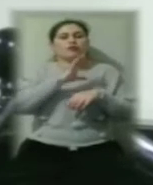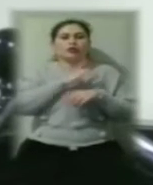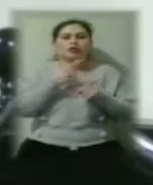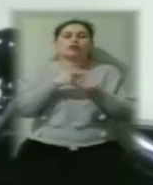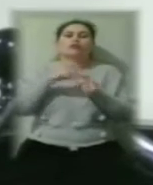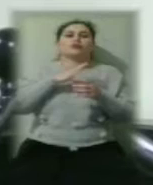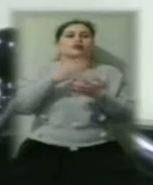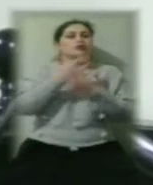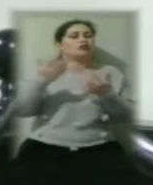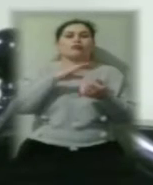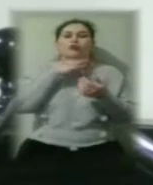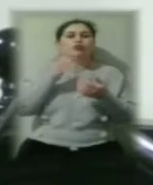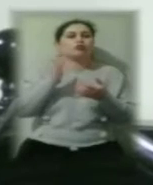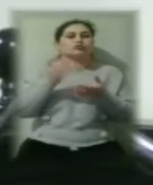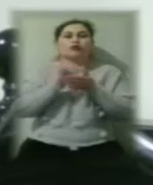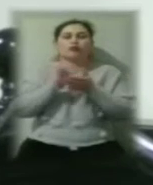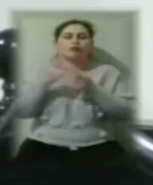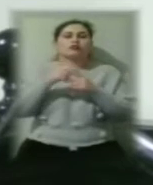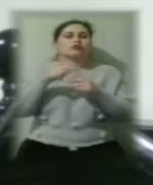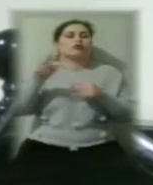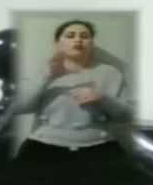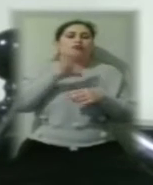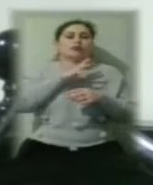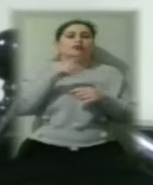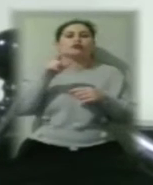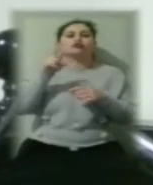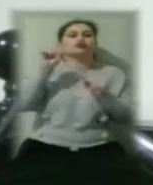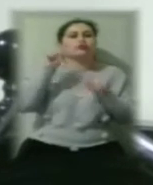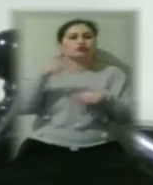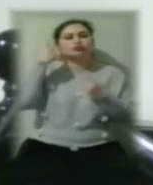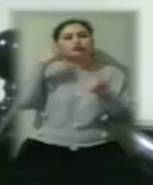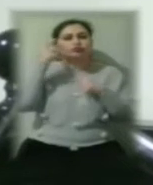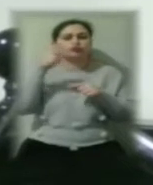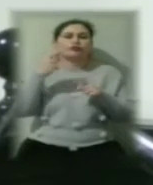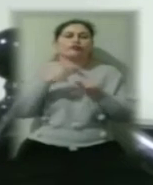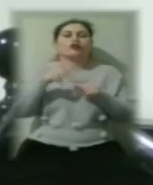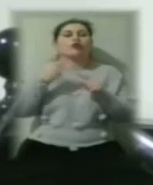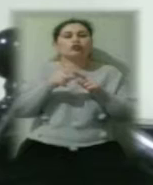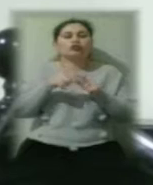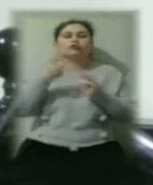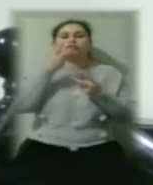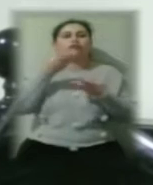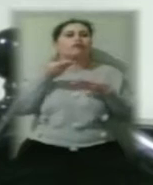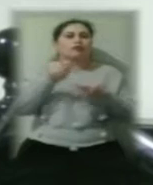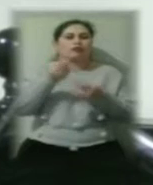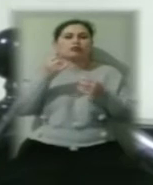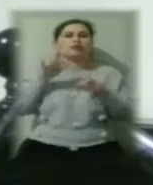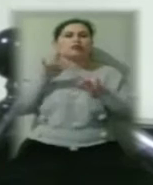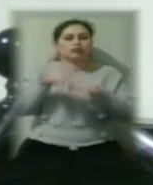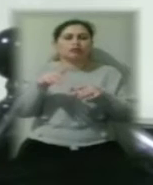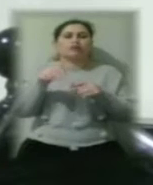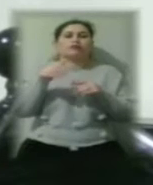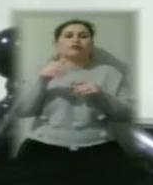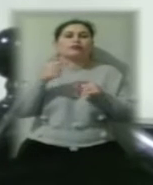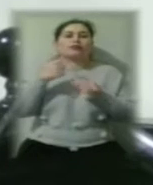своєї оперативно-розшукової діяльності і може скористатися з тим, зважаючи на суворість можливого майбутнього